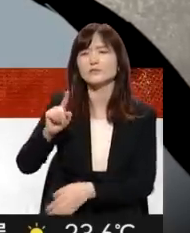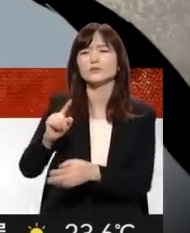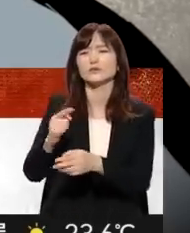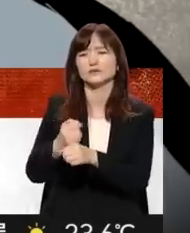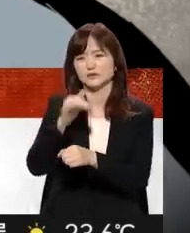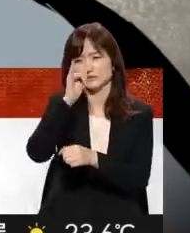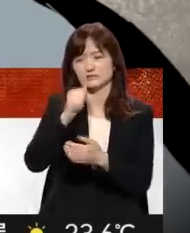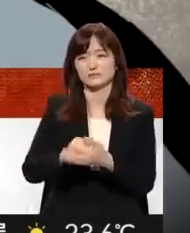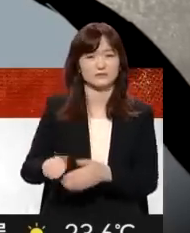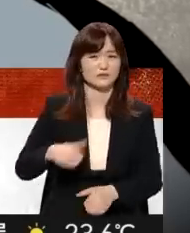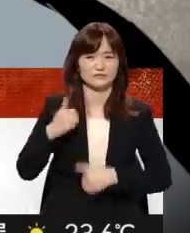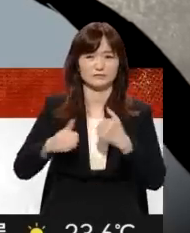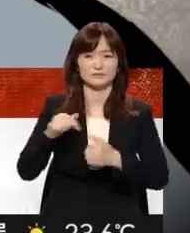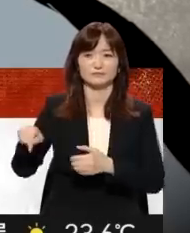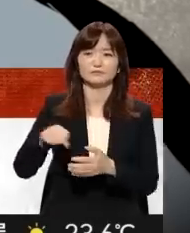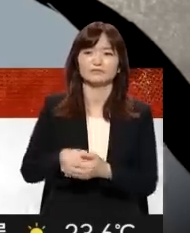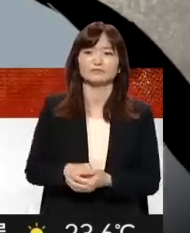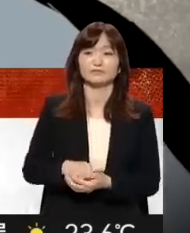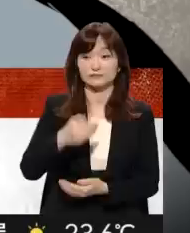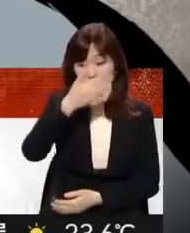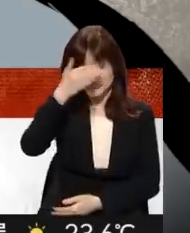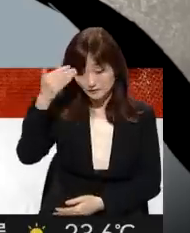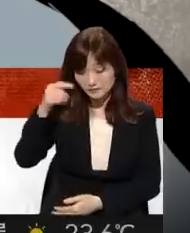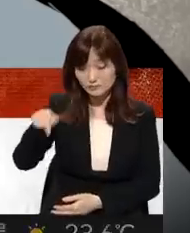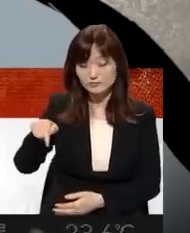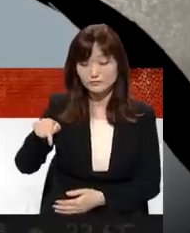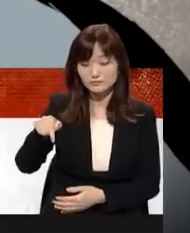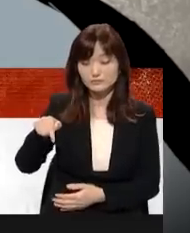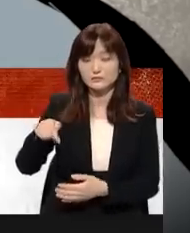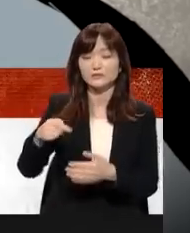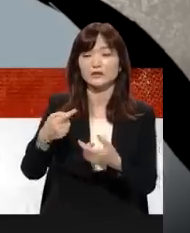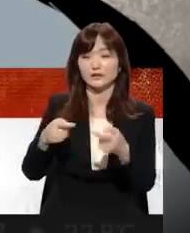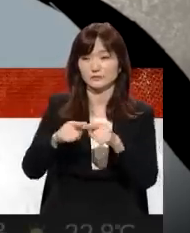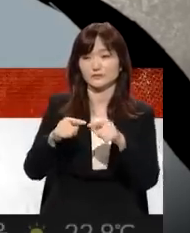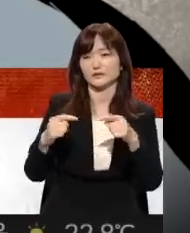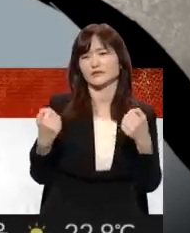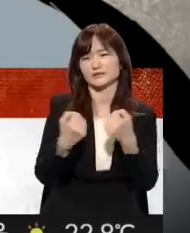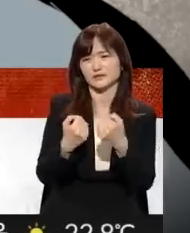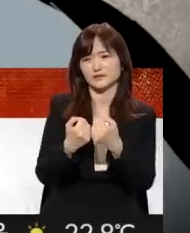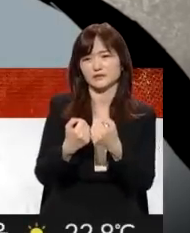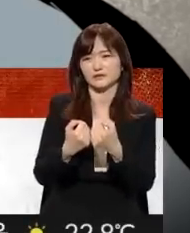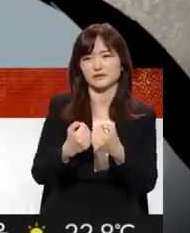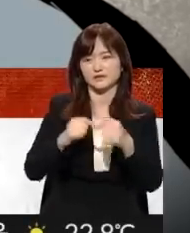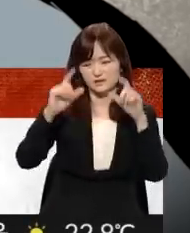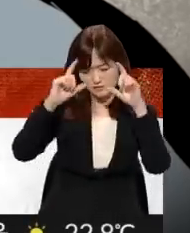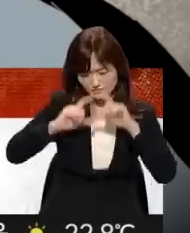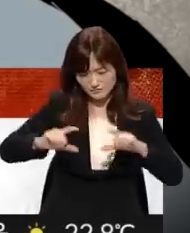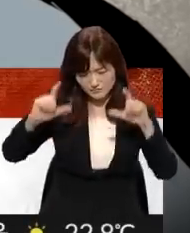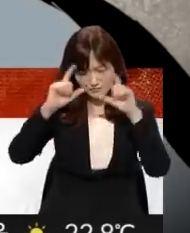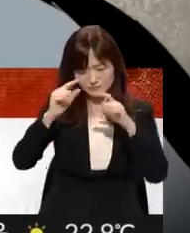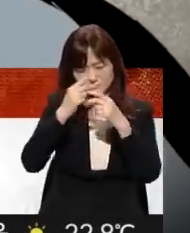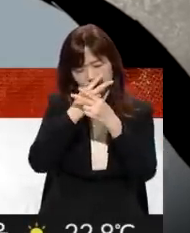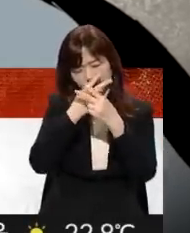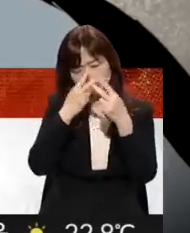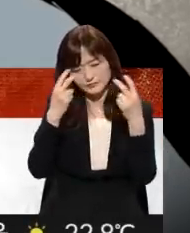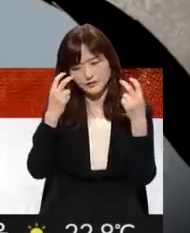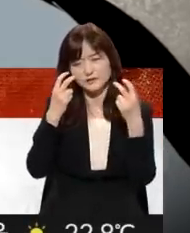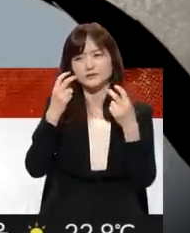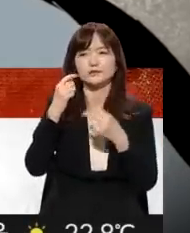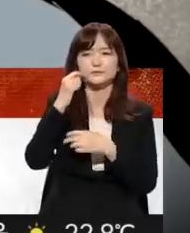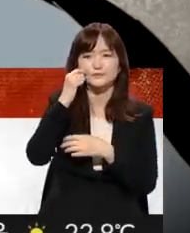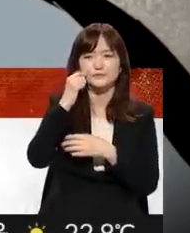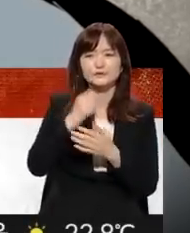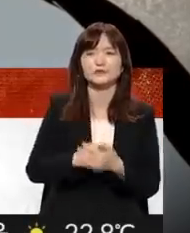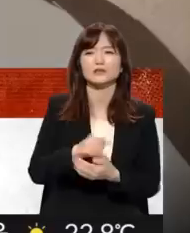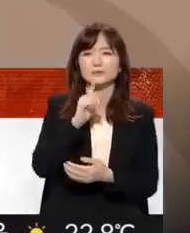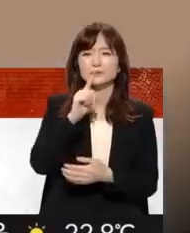이런 화를 내요. 그때는 이제 저도 젊고 하니까 같이 싸웠죠. 그러면은 밤새 잠을 안 재워요. 했던 말 또 하고 했던 말